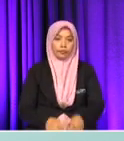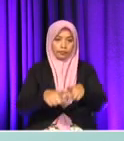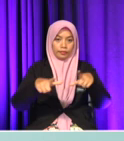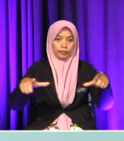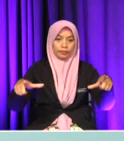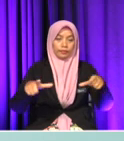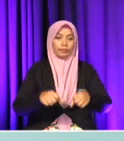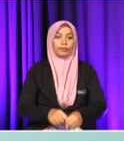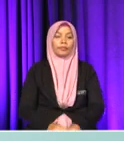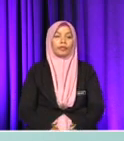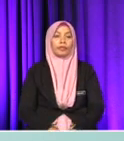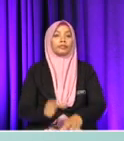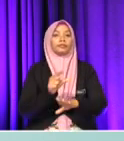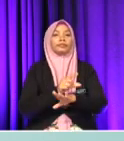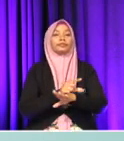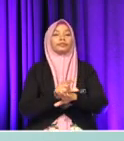adalah